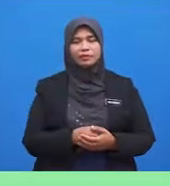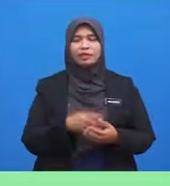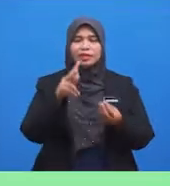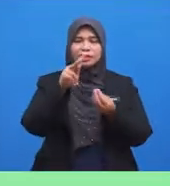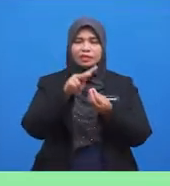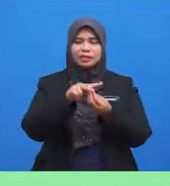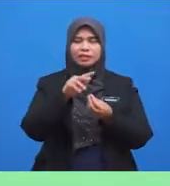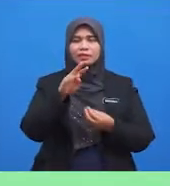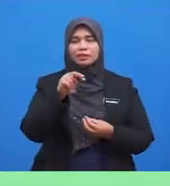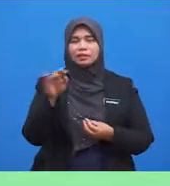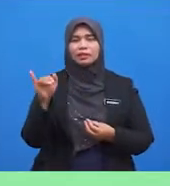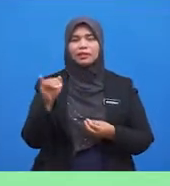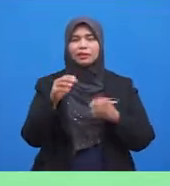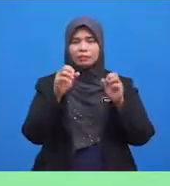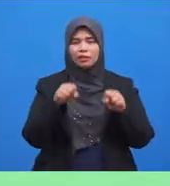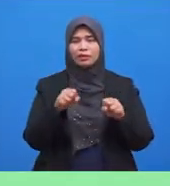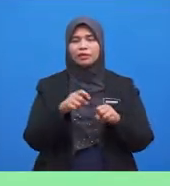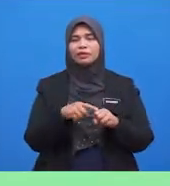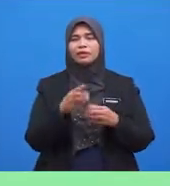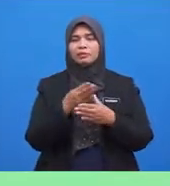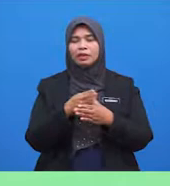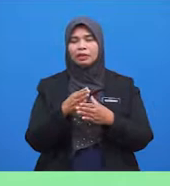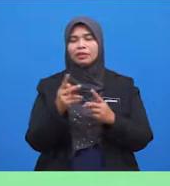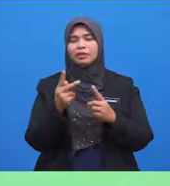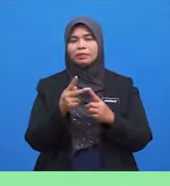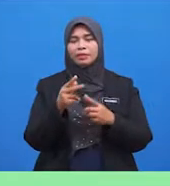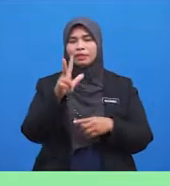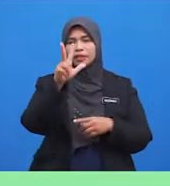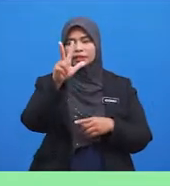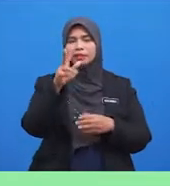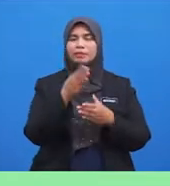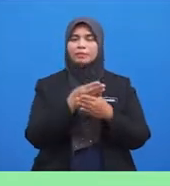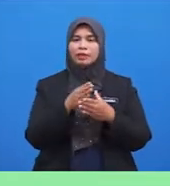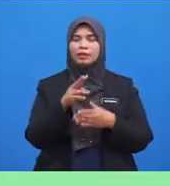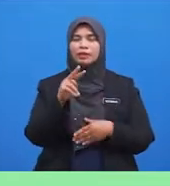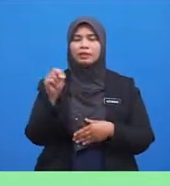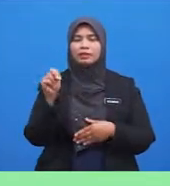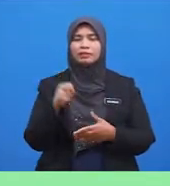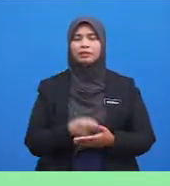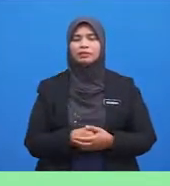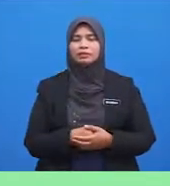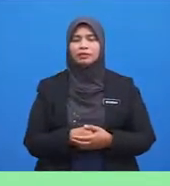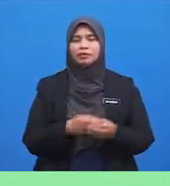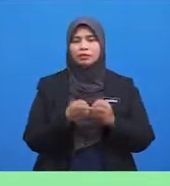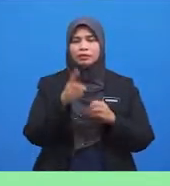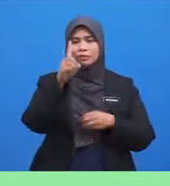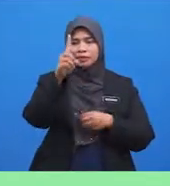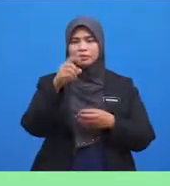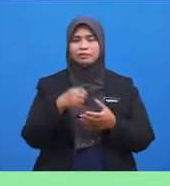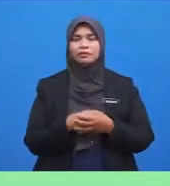kesannya boleh dikelaskan kepada tiga bahagian. Yang